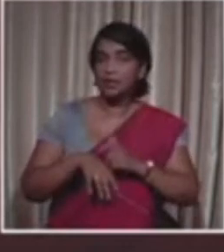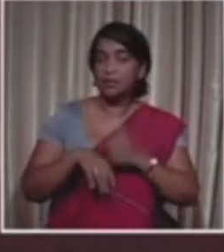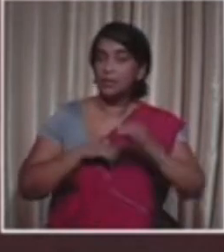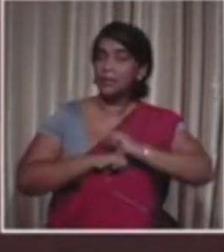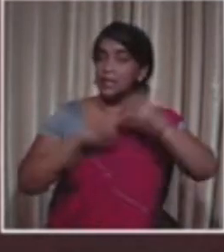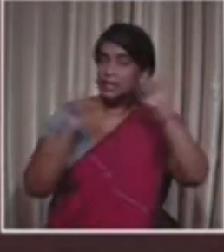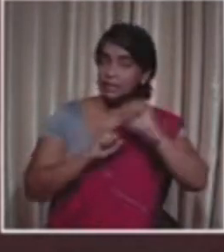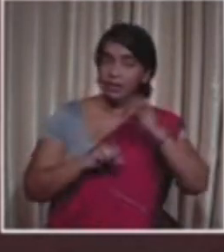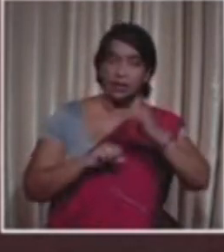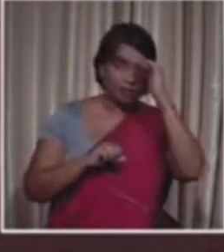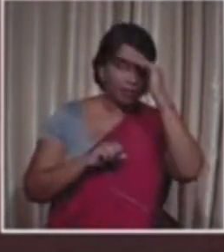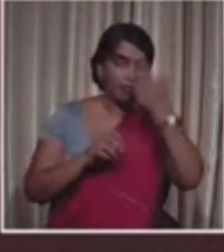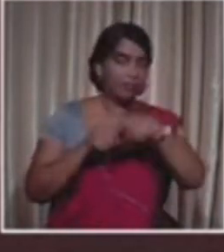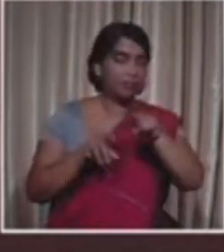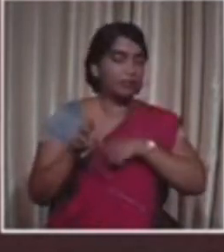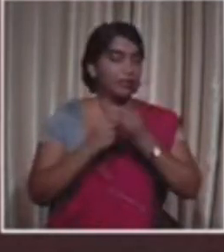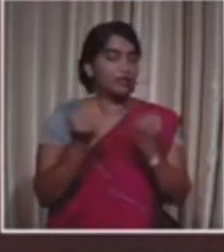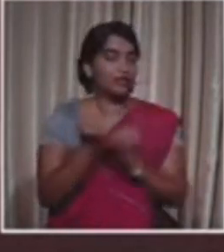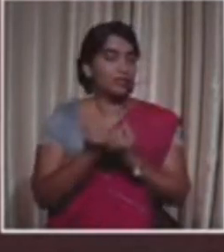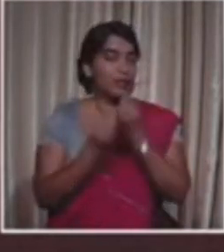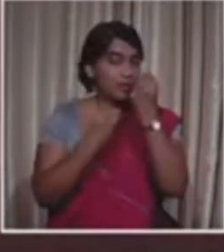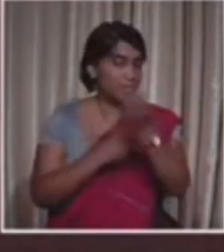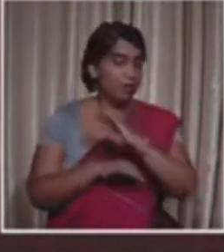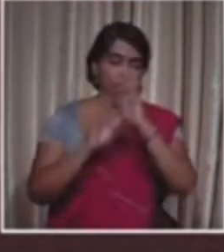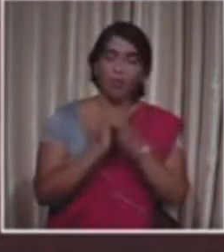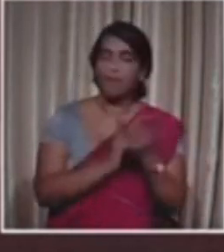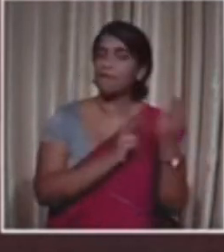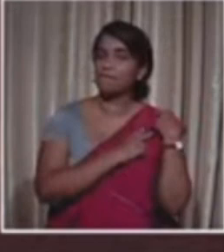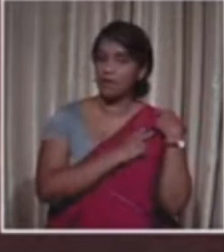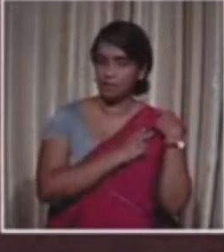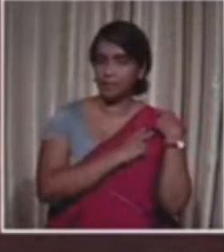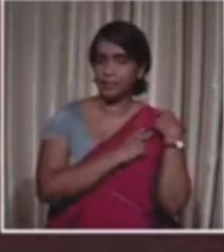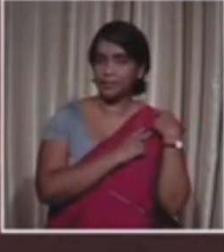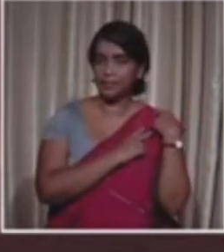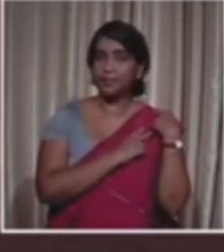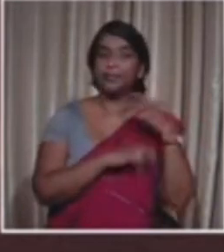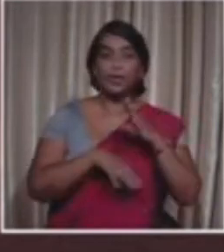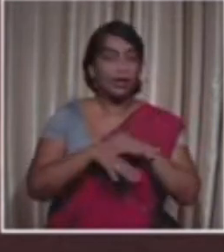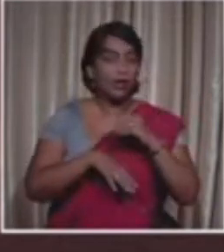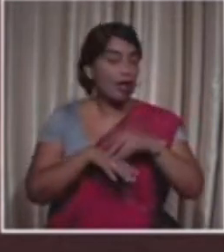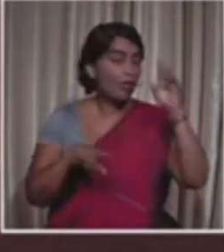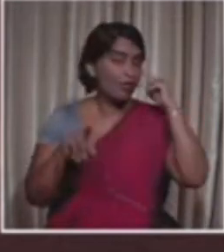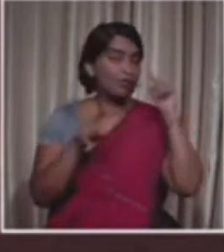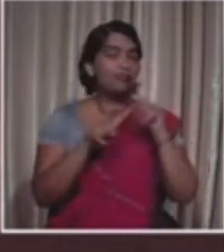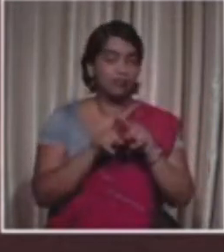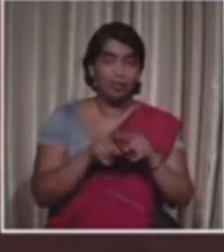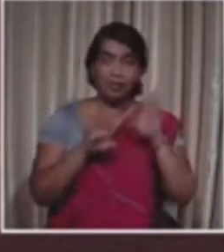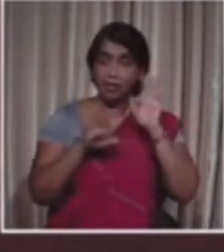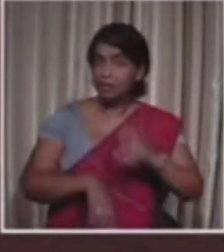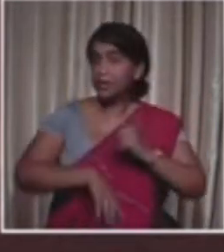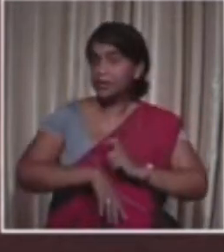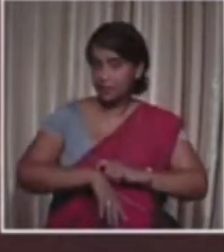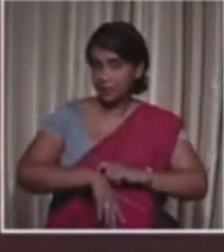උද්ඝෝෂණ සඳහා නායකත්වය දුන් ඒවට අනුබල දුන් සියලු දෙනාත් වග කියන්න ඕනි රමුකන සිටිය ඇති